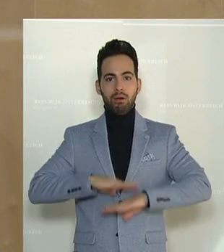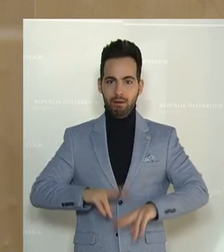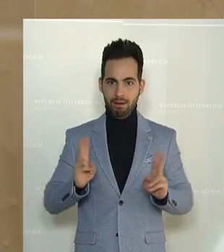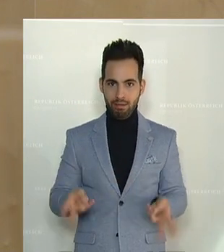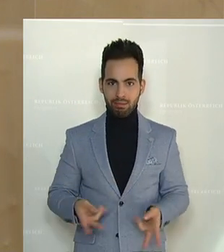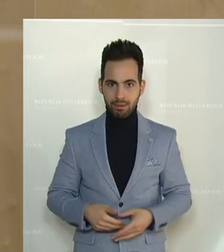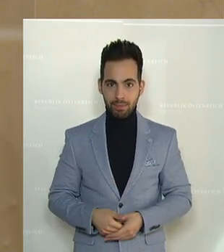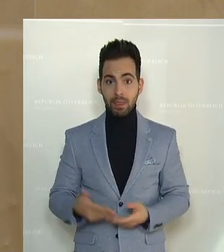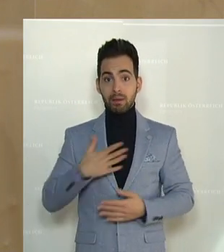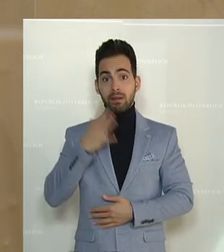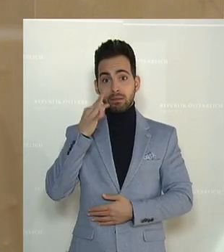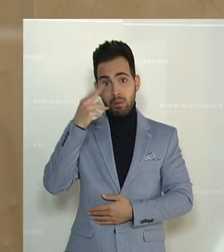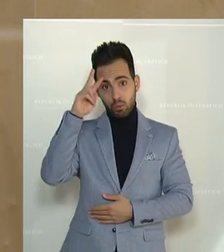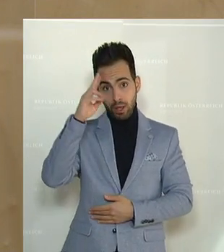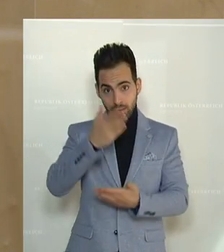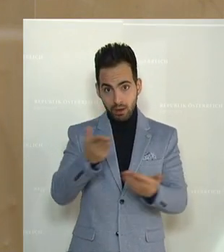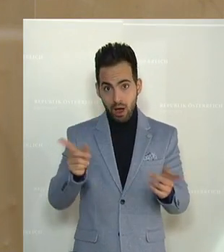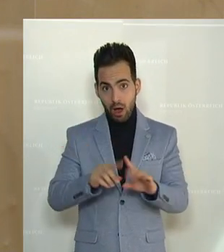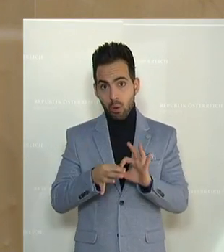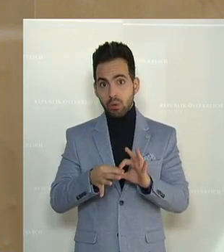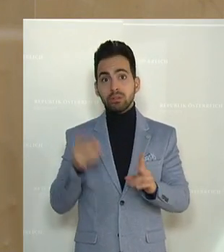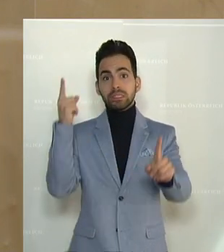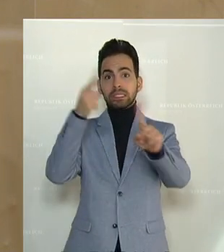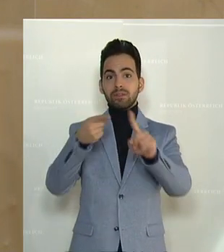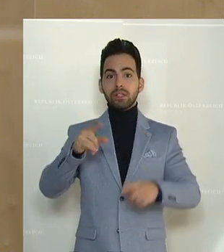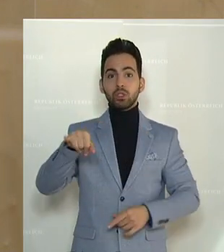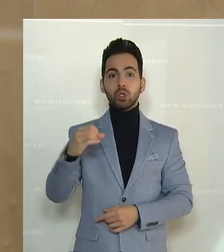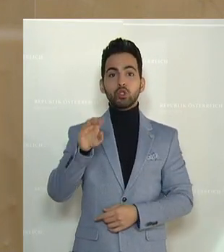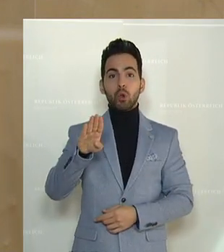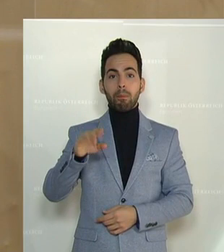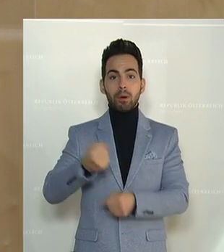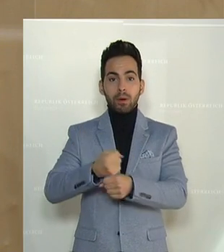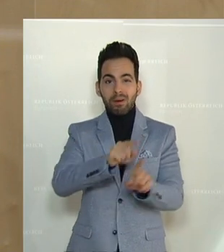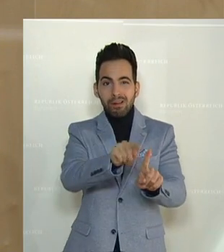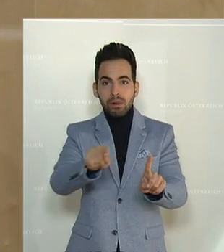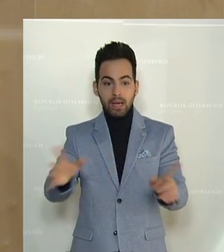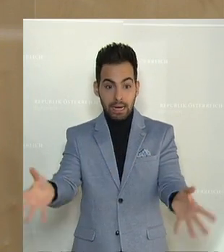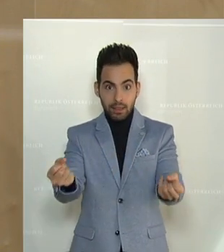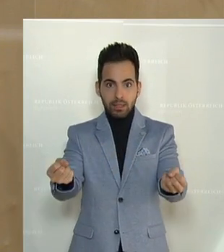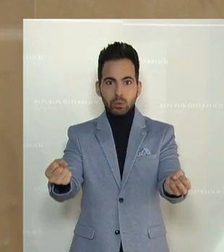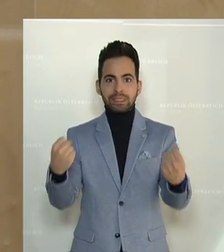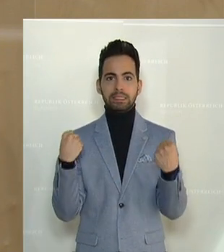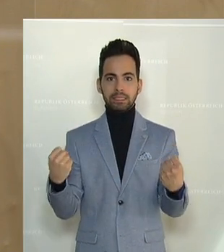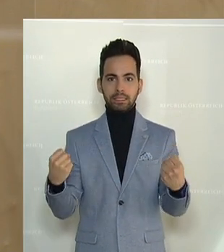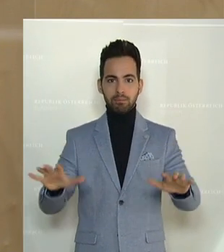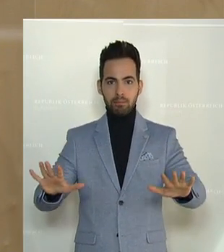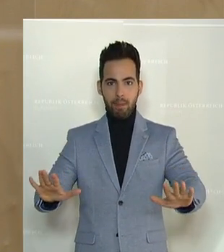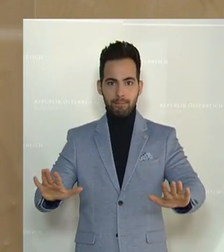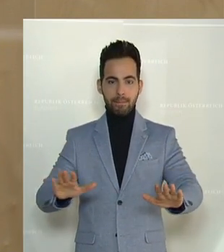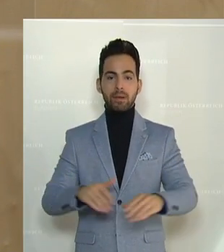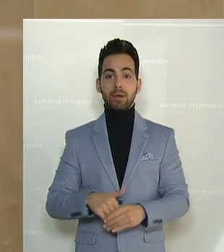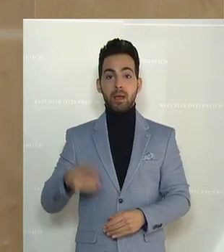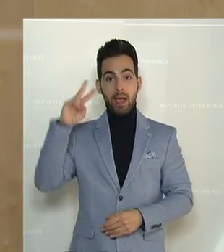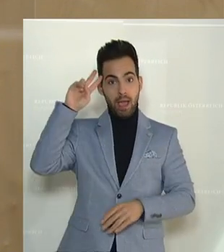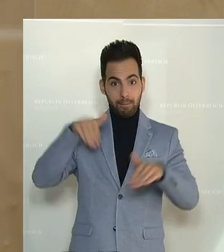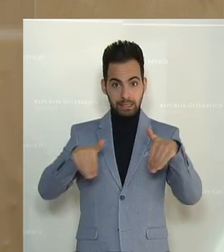Und meine Damen und Herren, es geht natürlich vor allem auch darum, Jobs zu retten und Jobs zu sichern. Dazu gibt es, der Herr